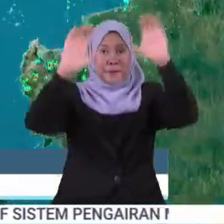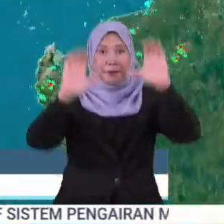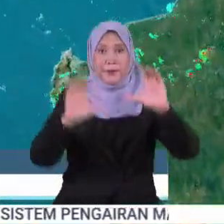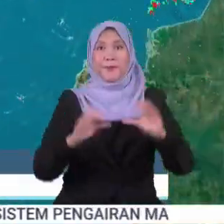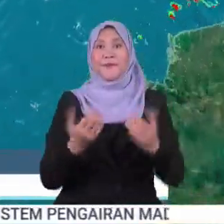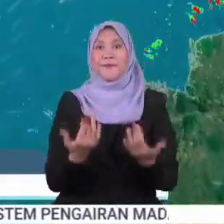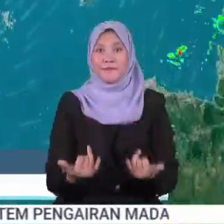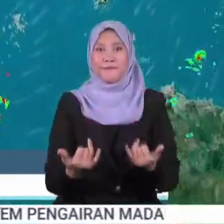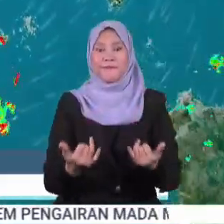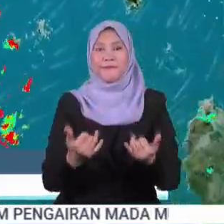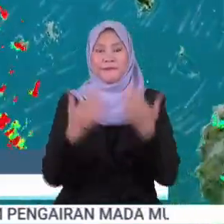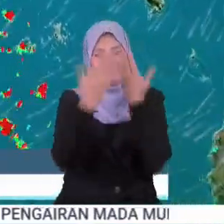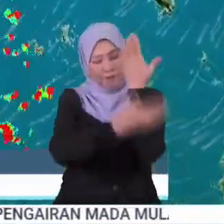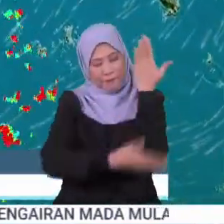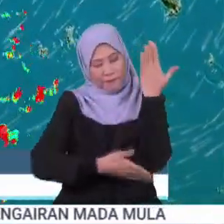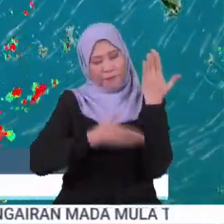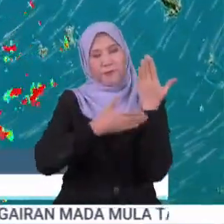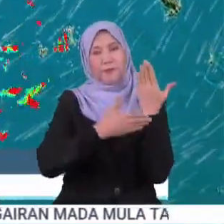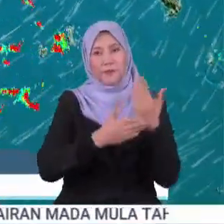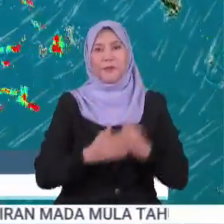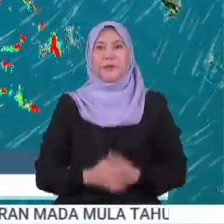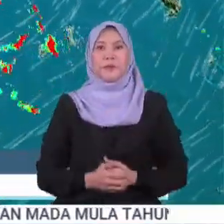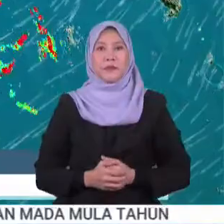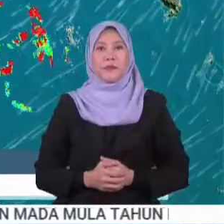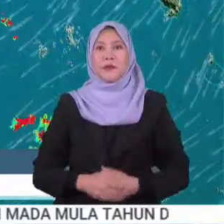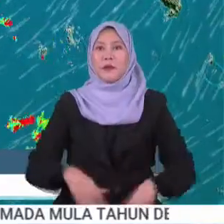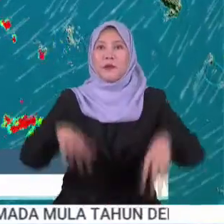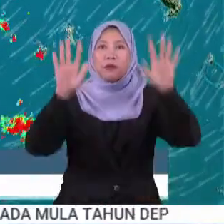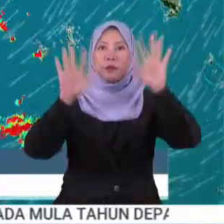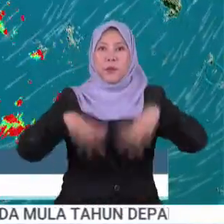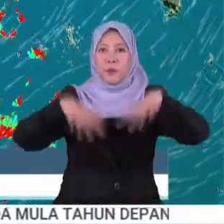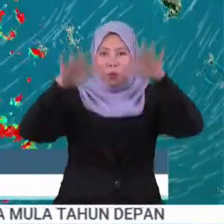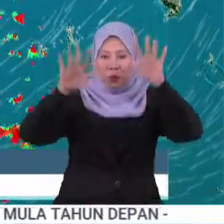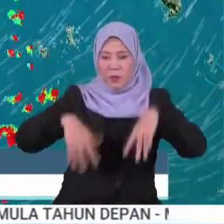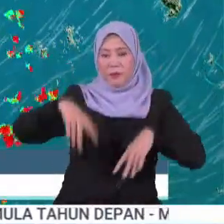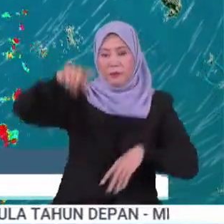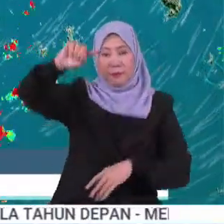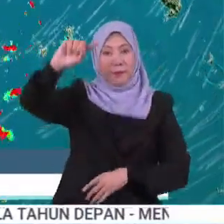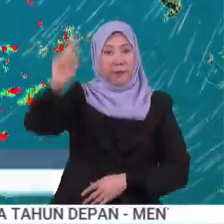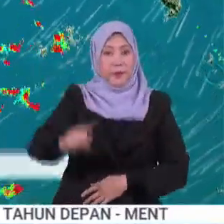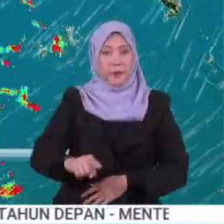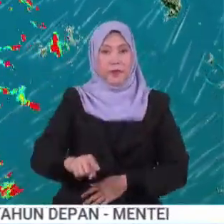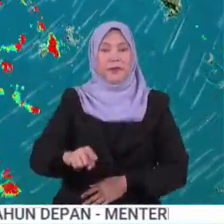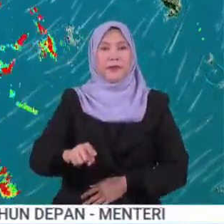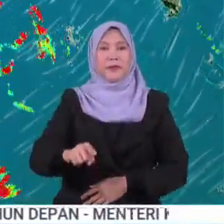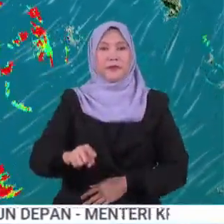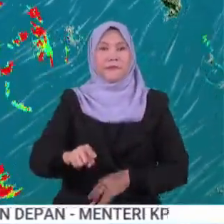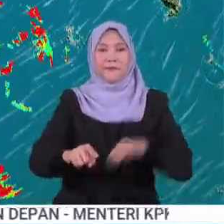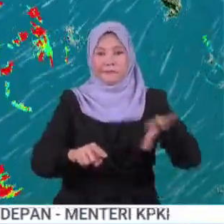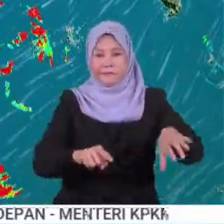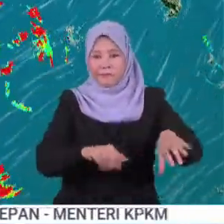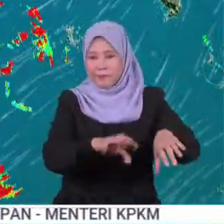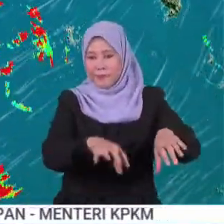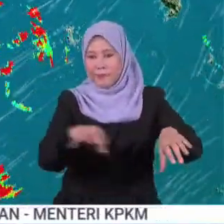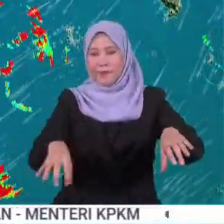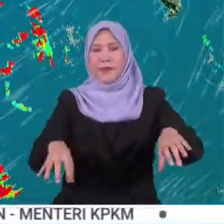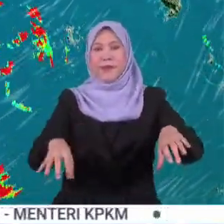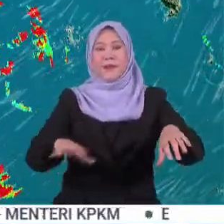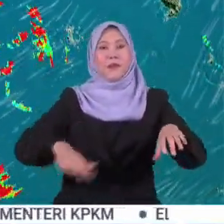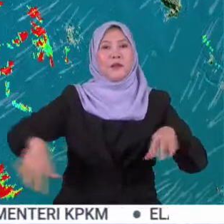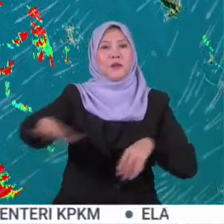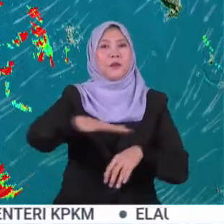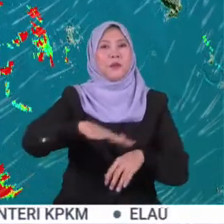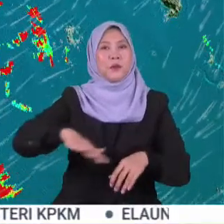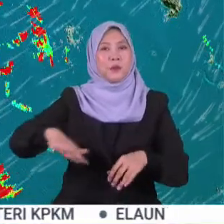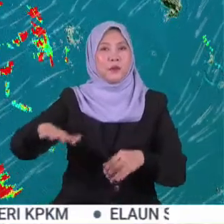semasa bagi semenanjung Malaysia. Pada ketika ini, hujan darut petir kini sedang berlaku di satu dua tempat melibatkan hampir